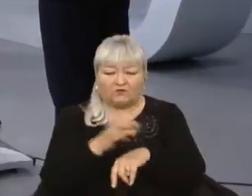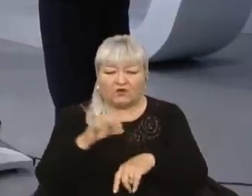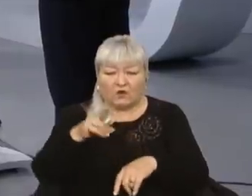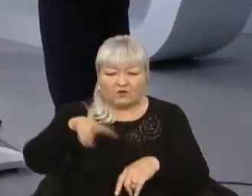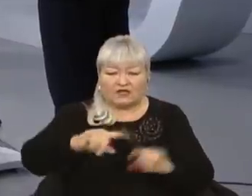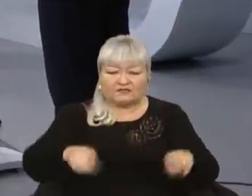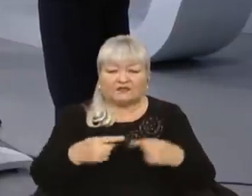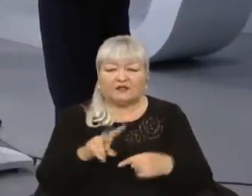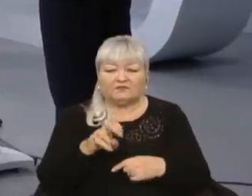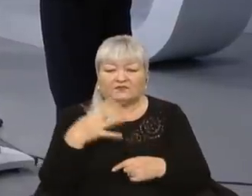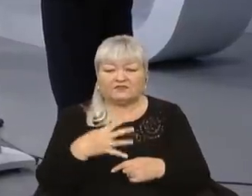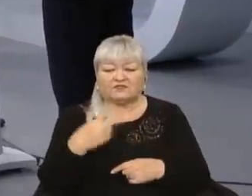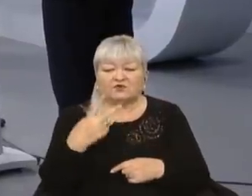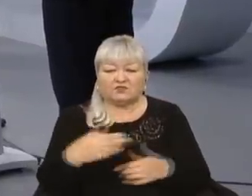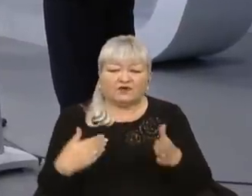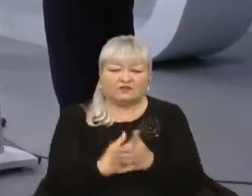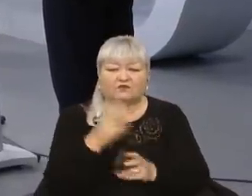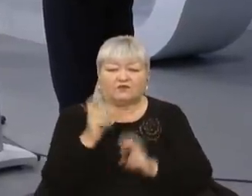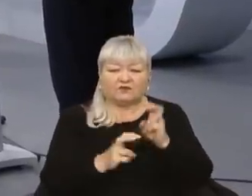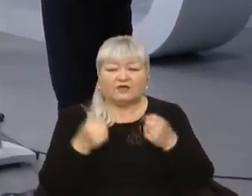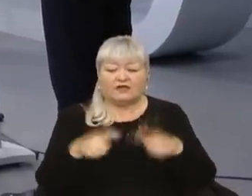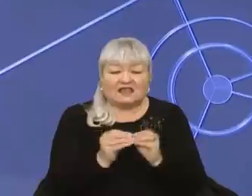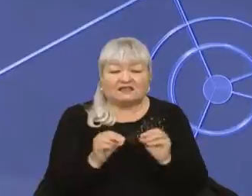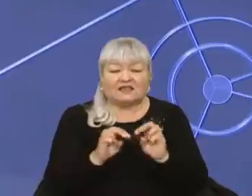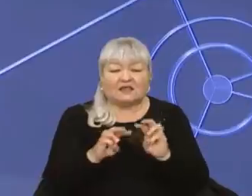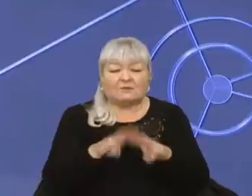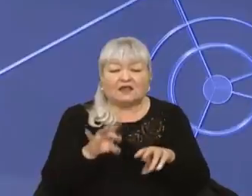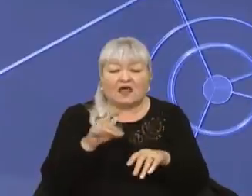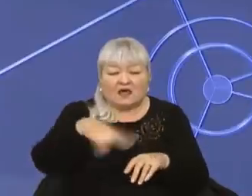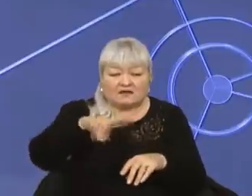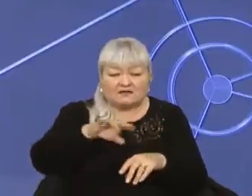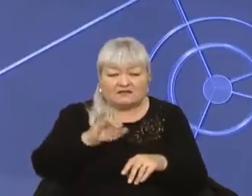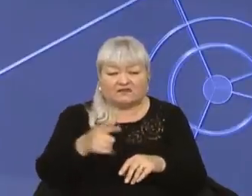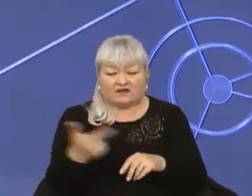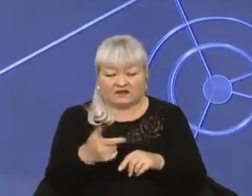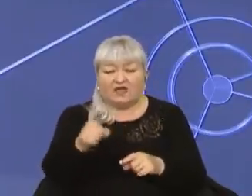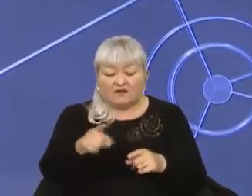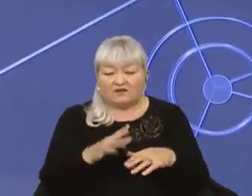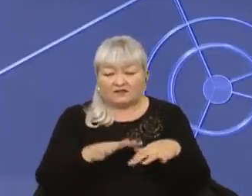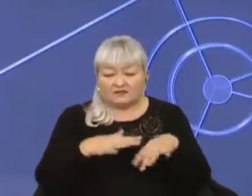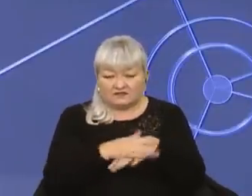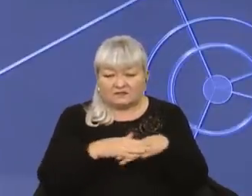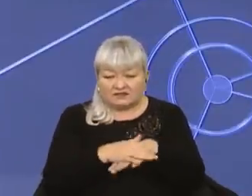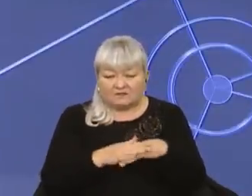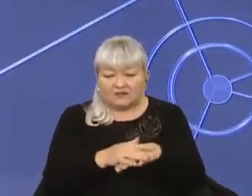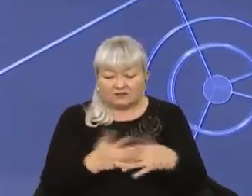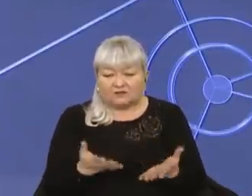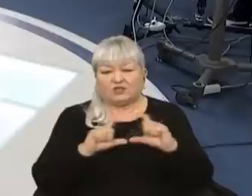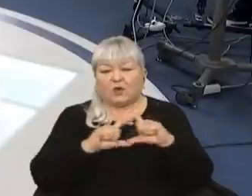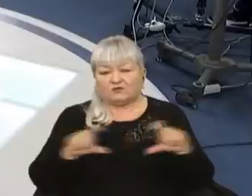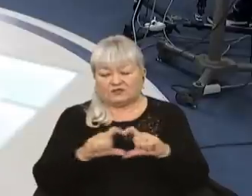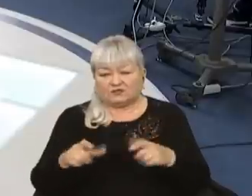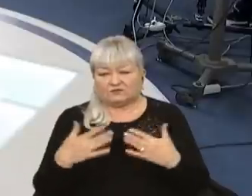створив 242 нових виробництва, де працюють 23 тисячі львів'ян. Ви ж з математикою маєте дружити, ви ж в мене працювали по економіці